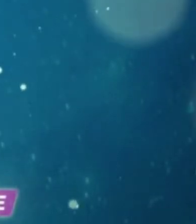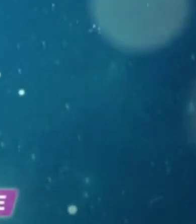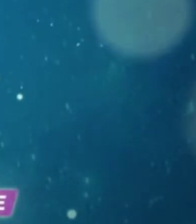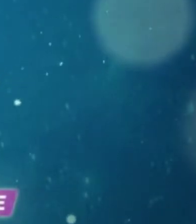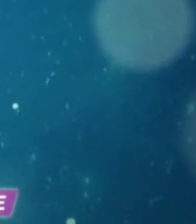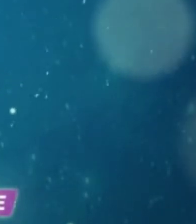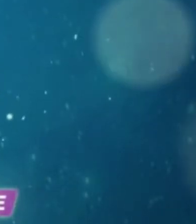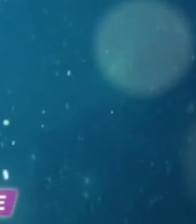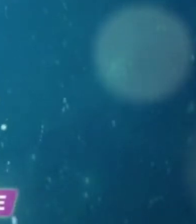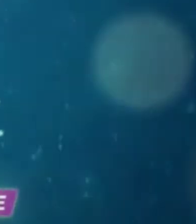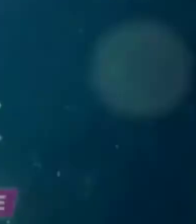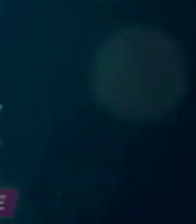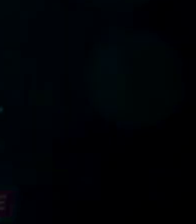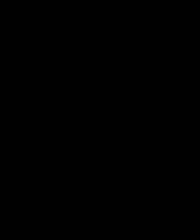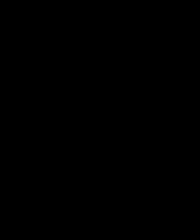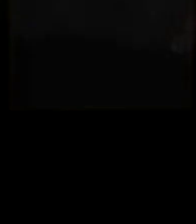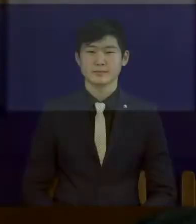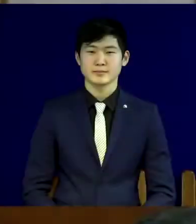아